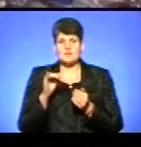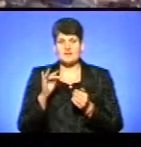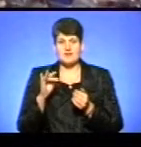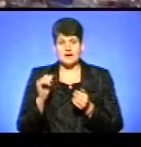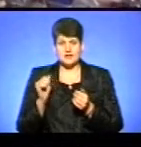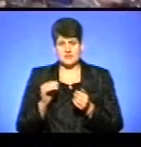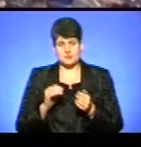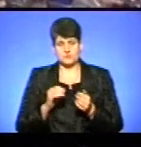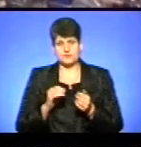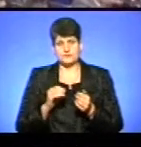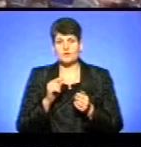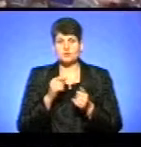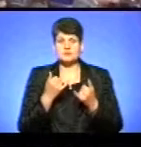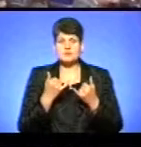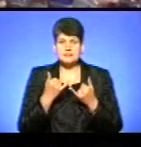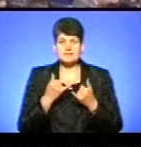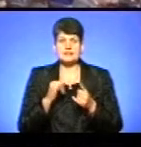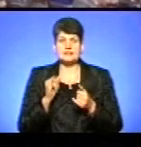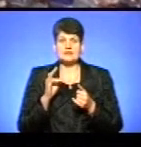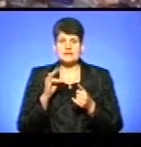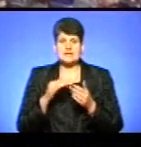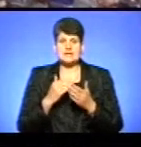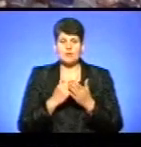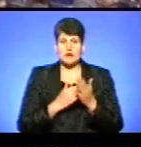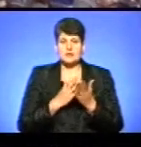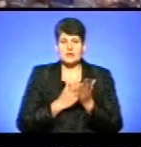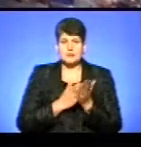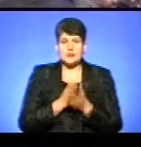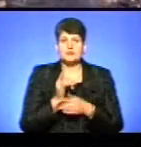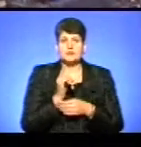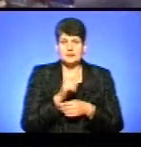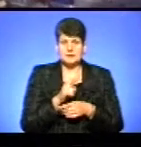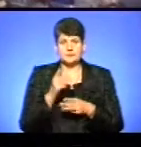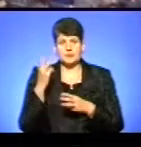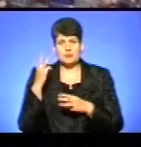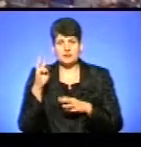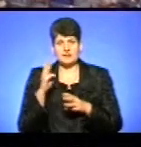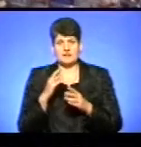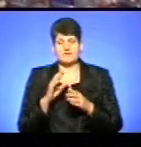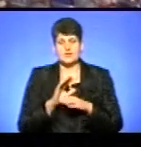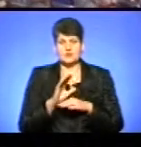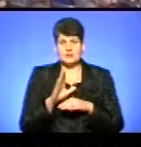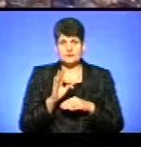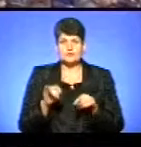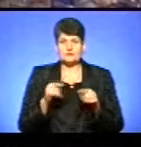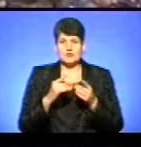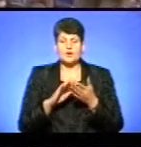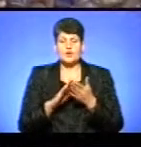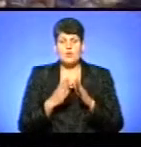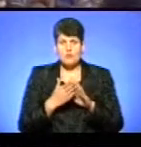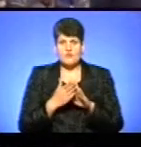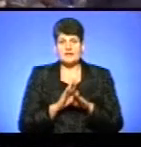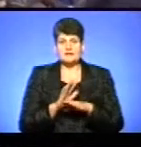саме з низькою собівартістю. Тому у нас зараз інвестиційна програма направлена на те, щоб модернізувати виробництво для того, щоб створити умови для